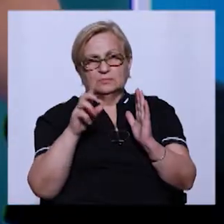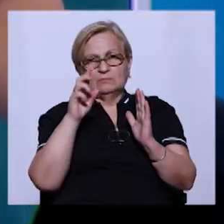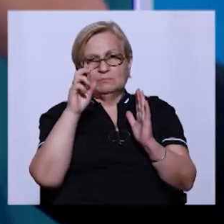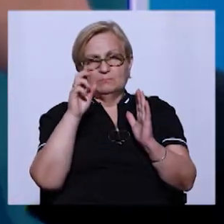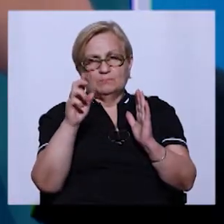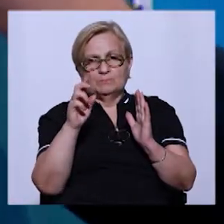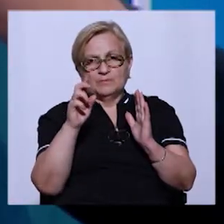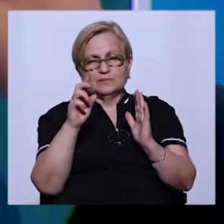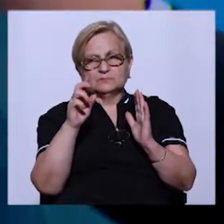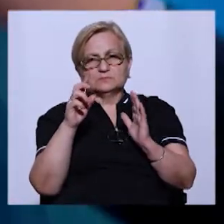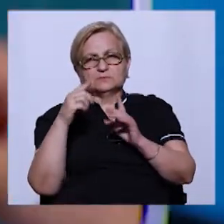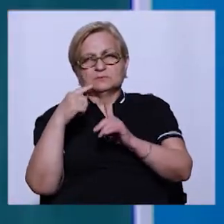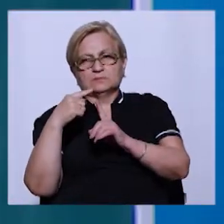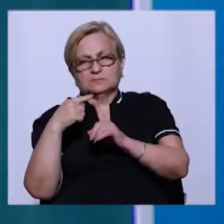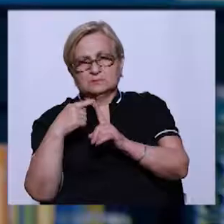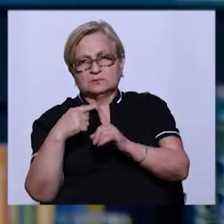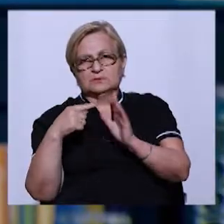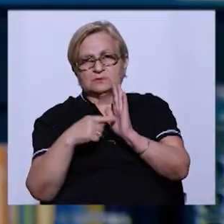B-სა და C-ს ნამრავლზე.